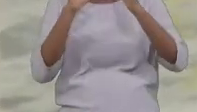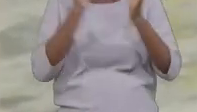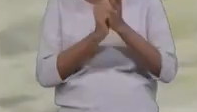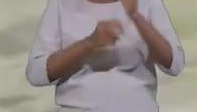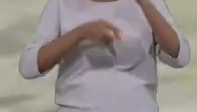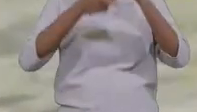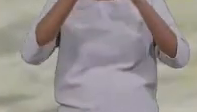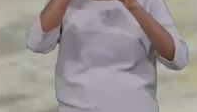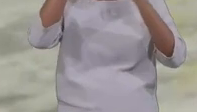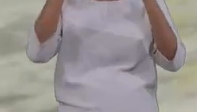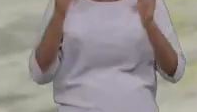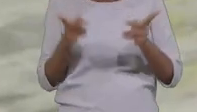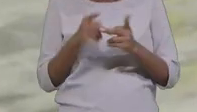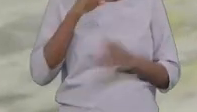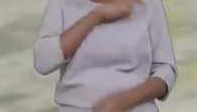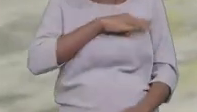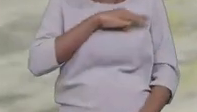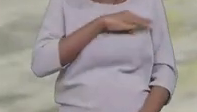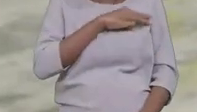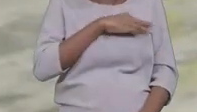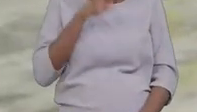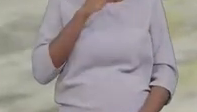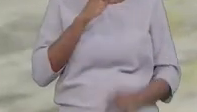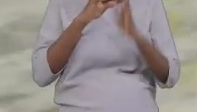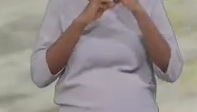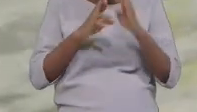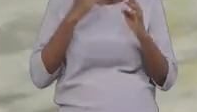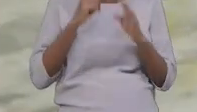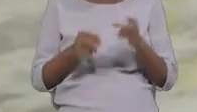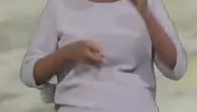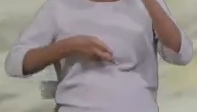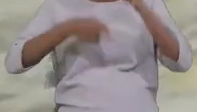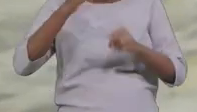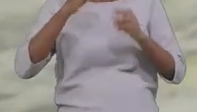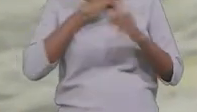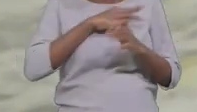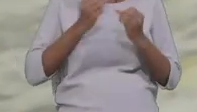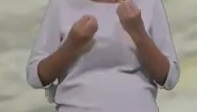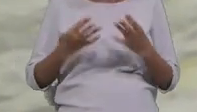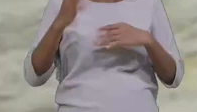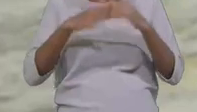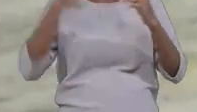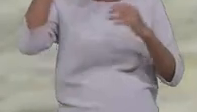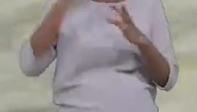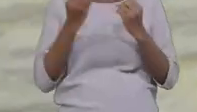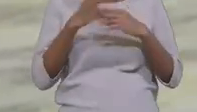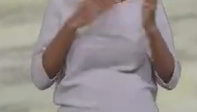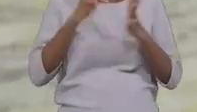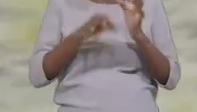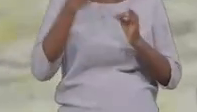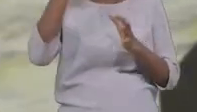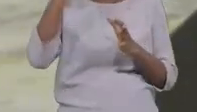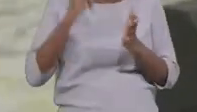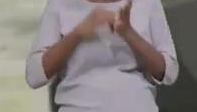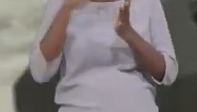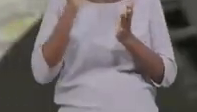présence de telle personne hautement placée. Est-ce que tu respectes le ministre plus élevé que Dieu, que l'Esprit de